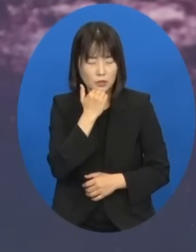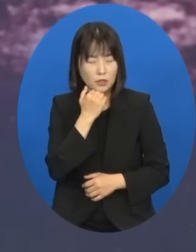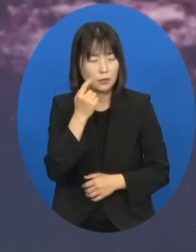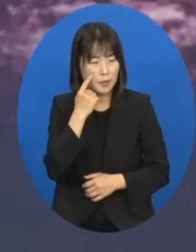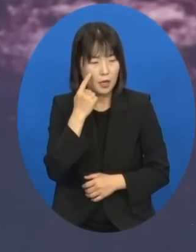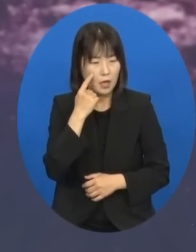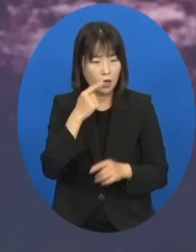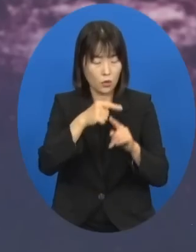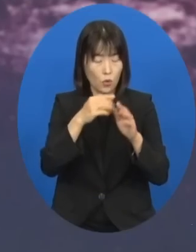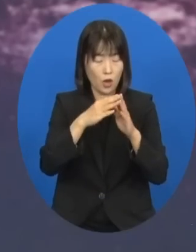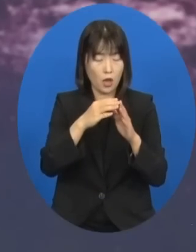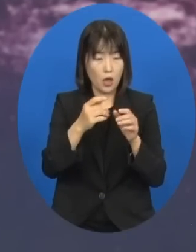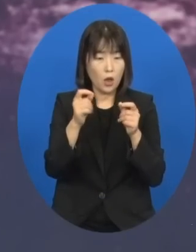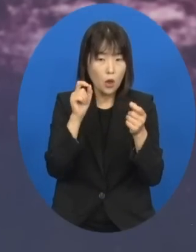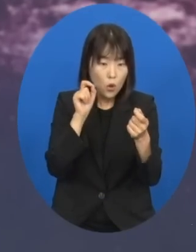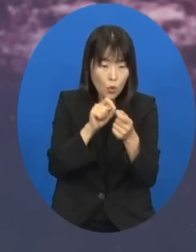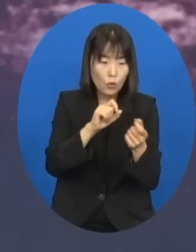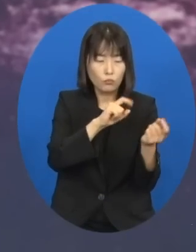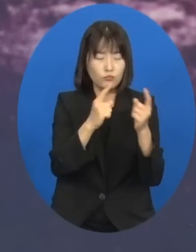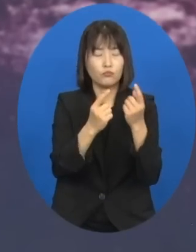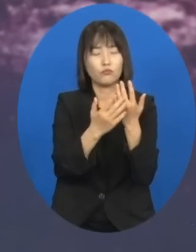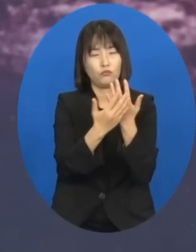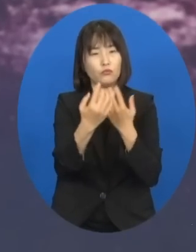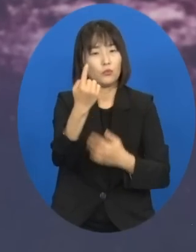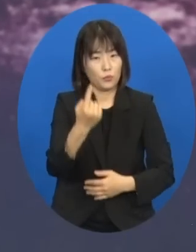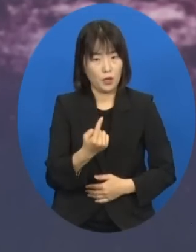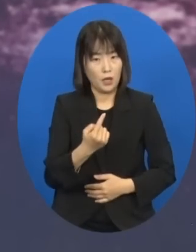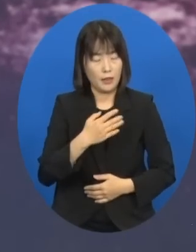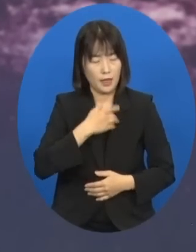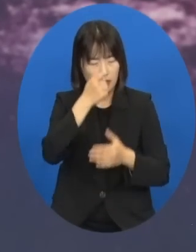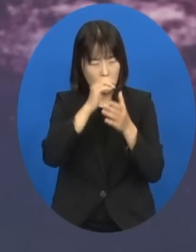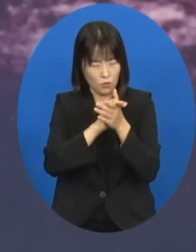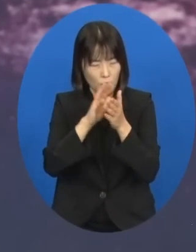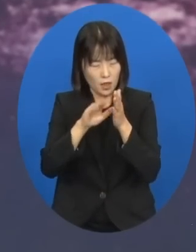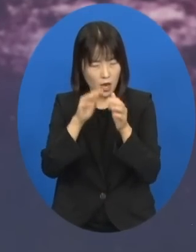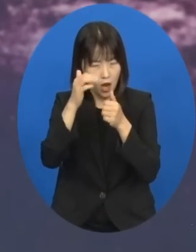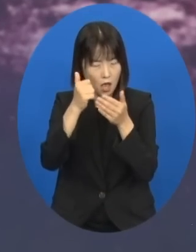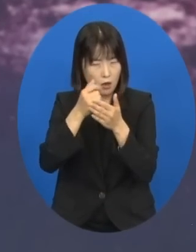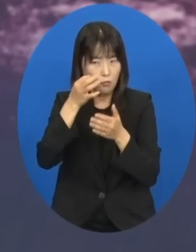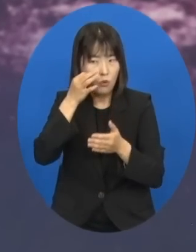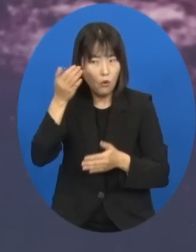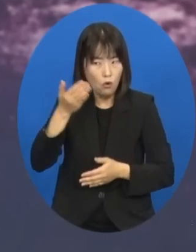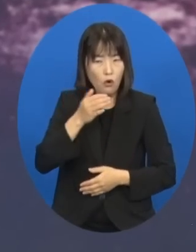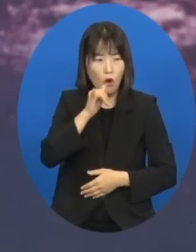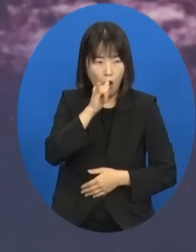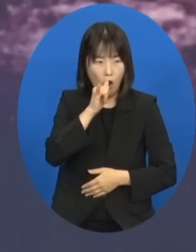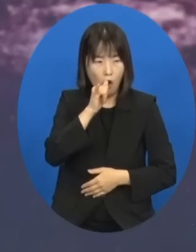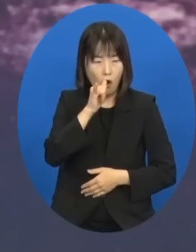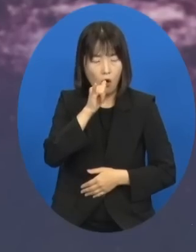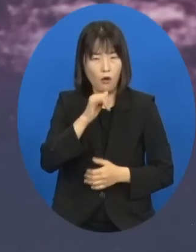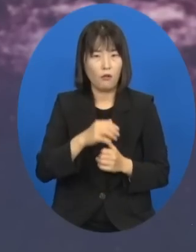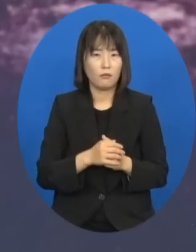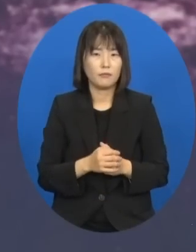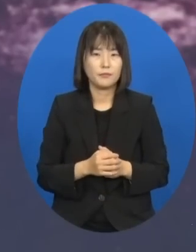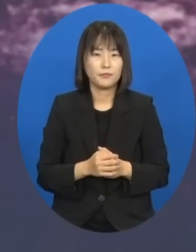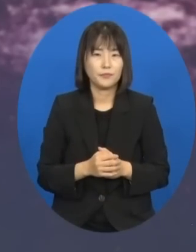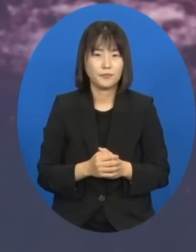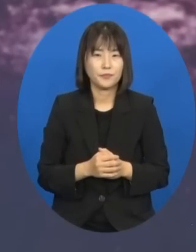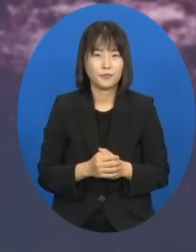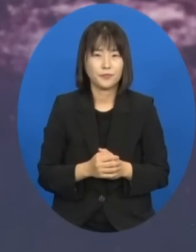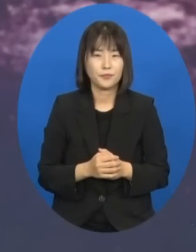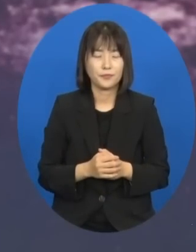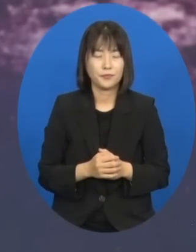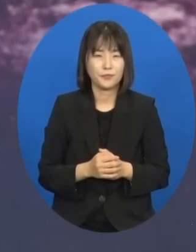교회 곧 부흥이 올 거야. 내가 기도할 때 하나님이 보여주신 것이 있어. 그러니까 이분이 약간 독특하다가 제가 말씀을 드렸죠.